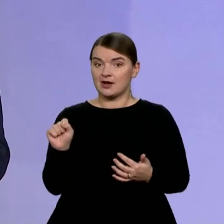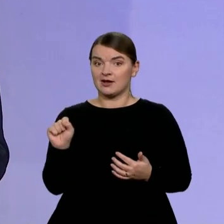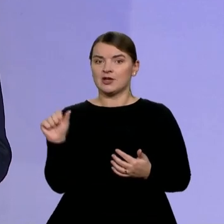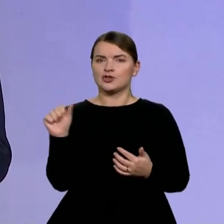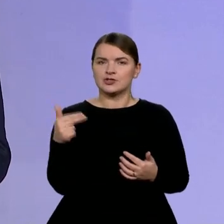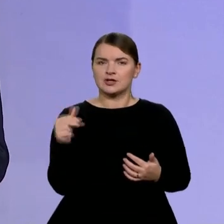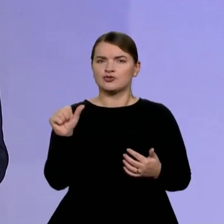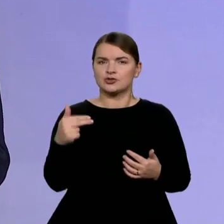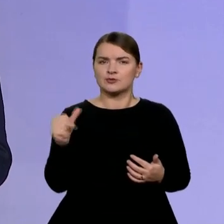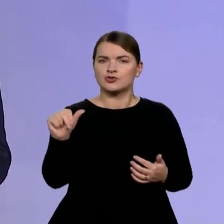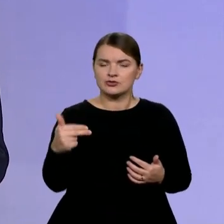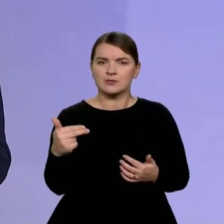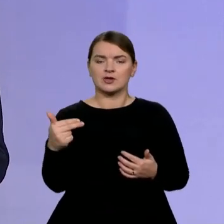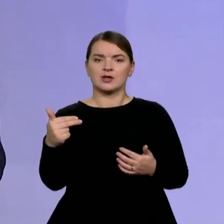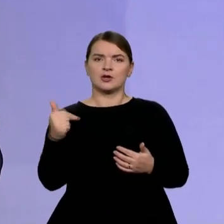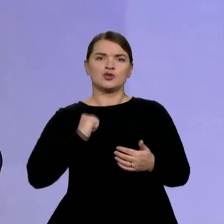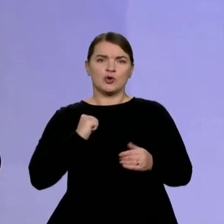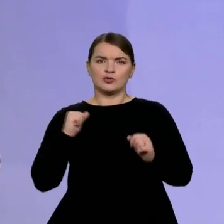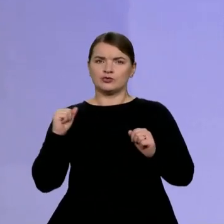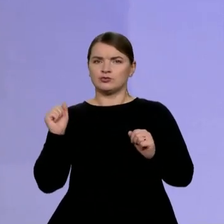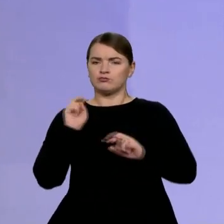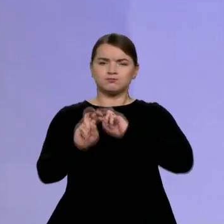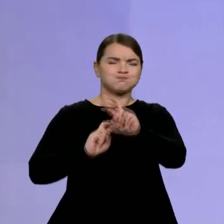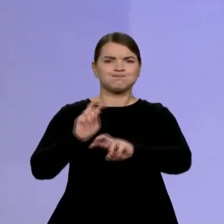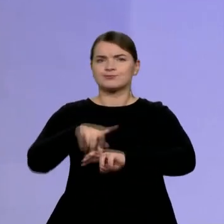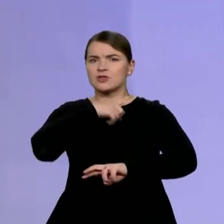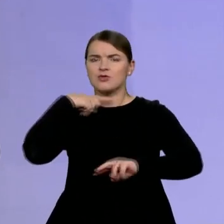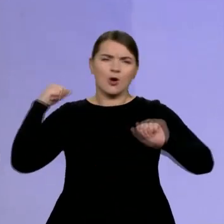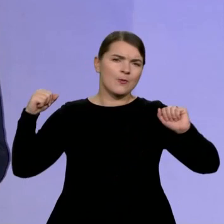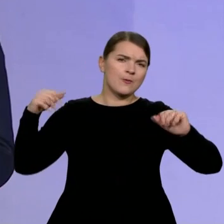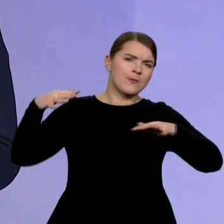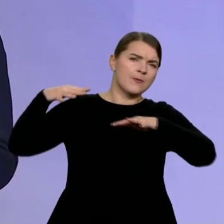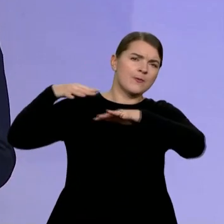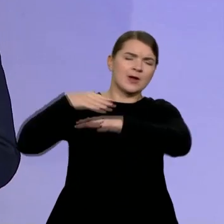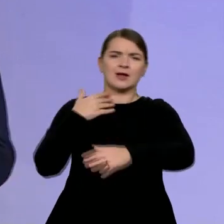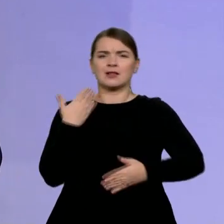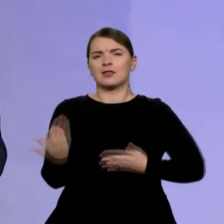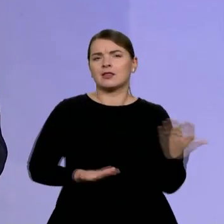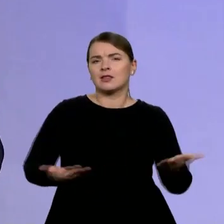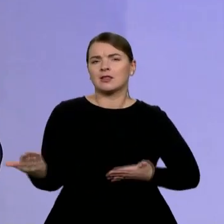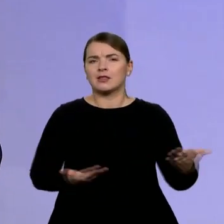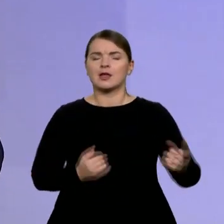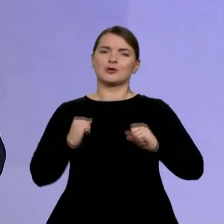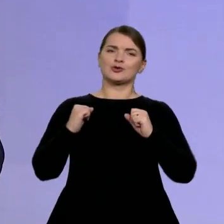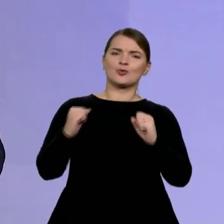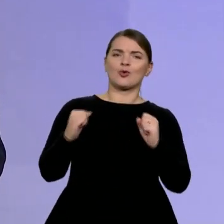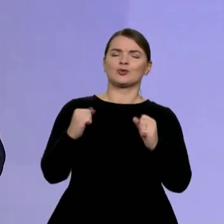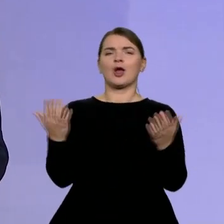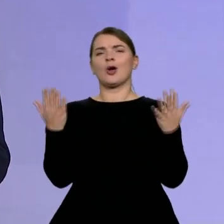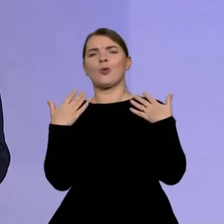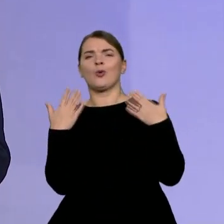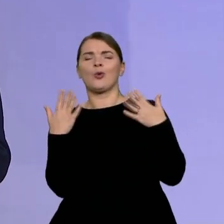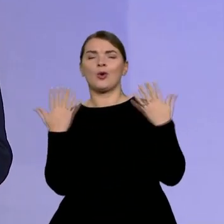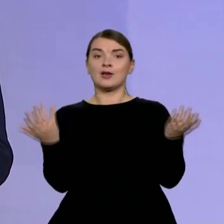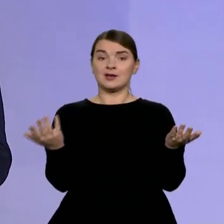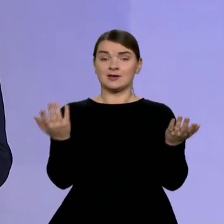daug lankytojų, labai daug žmonių vaikšto, sportuoja, leidžia laiką ir iš tikrųjų infrastruktūra